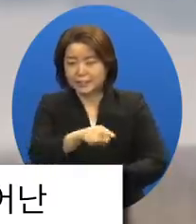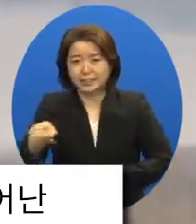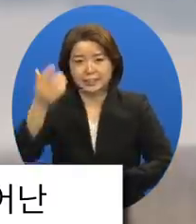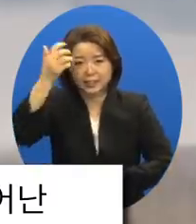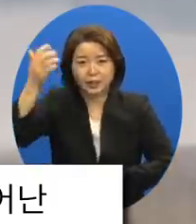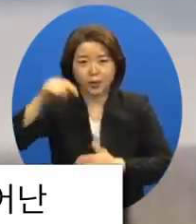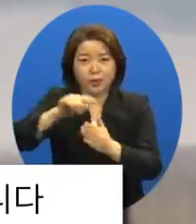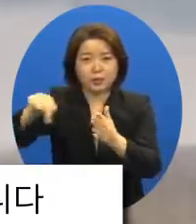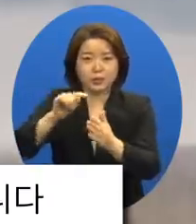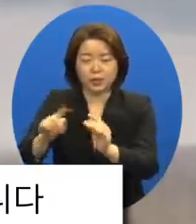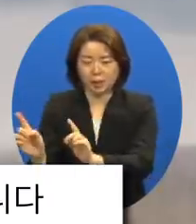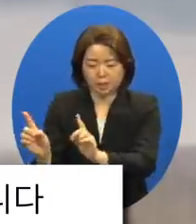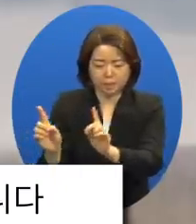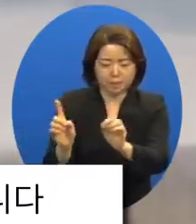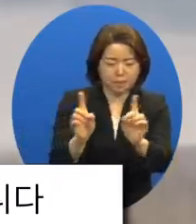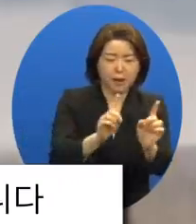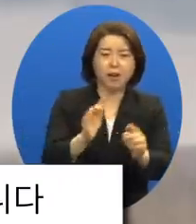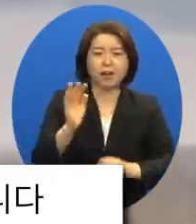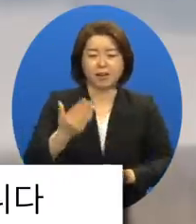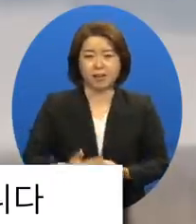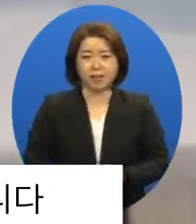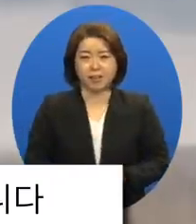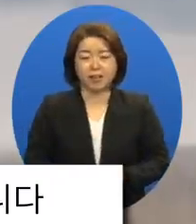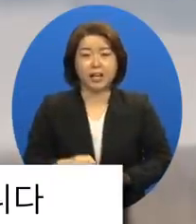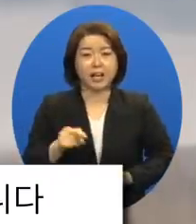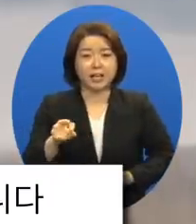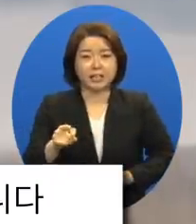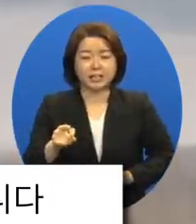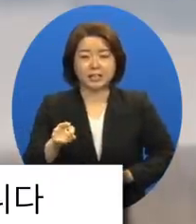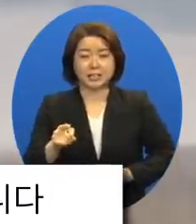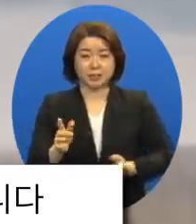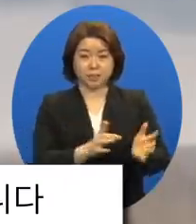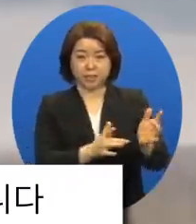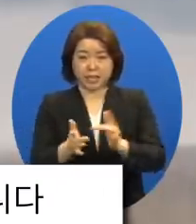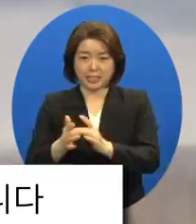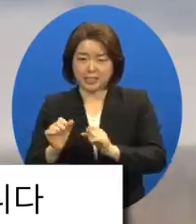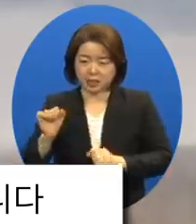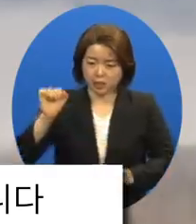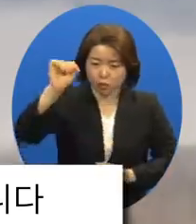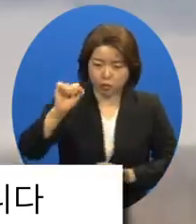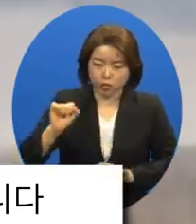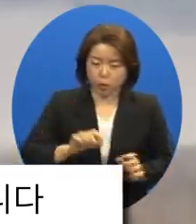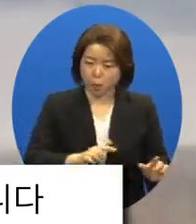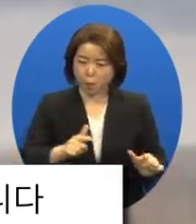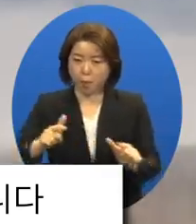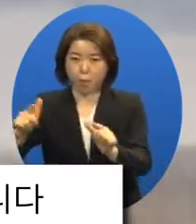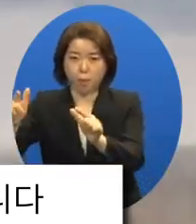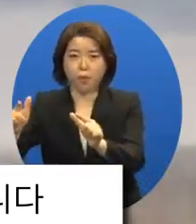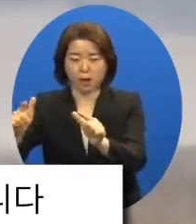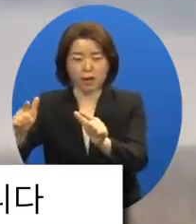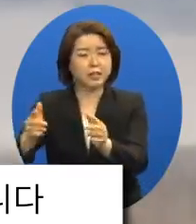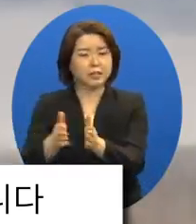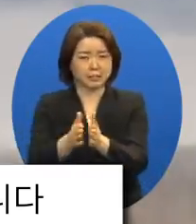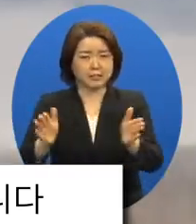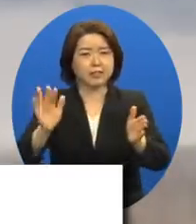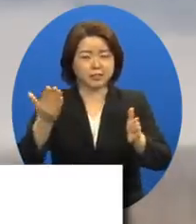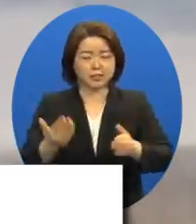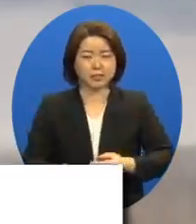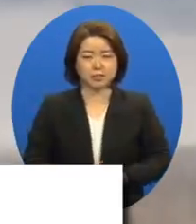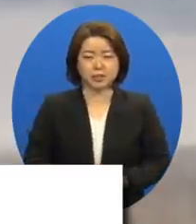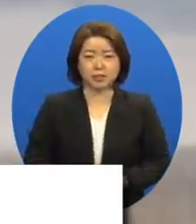부활의 역사가 일어나야 이것이 바로 지져스 무 보면 예수 운동 시작 이어스